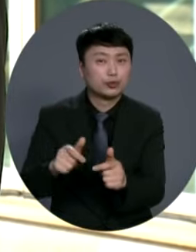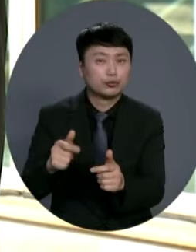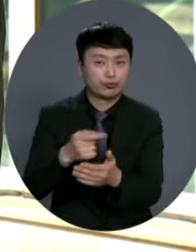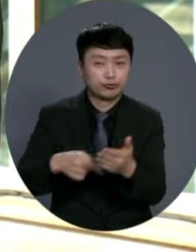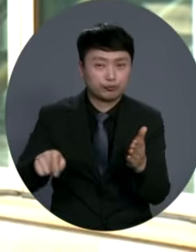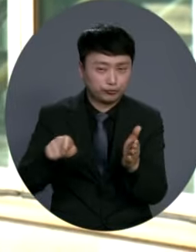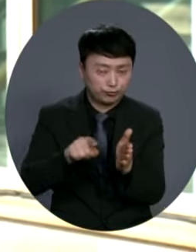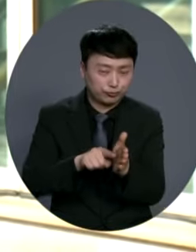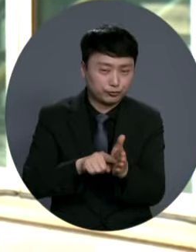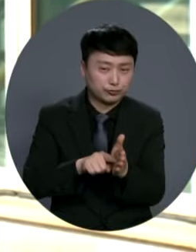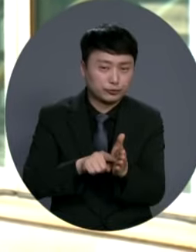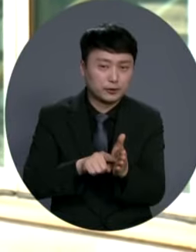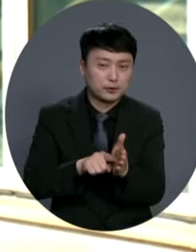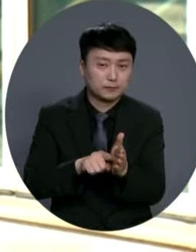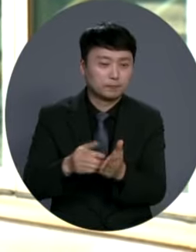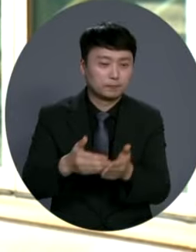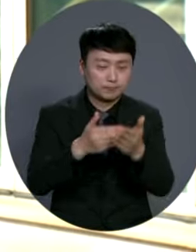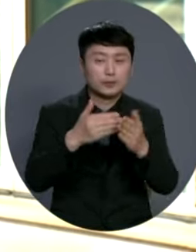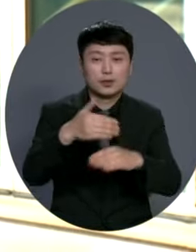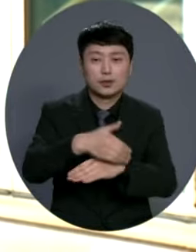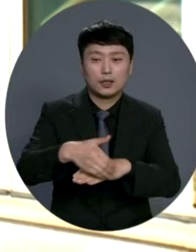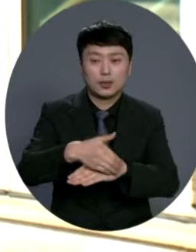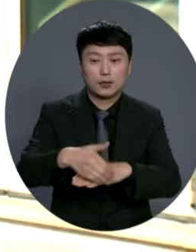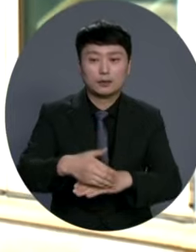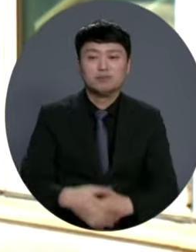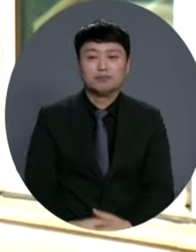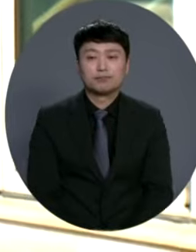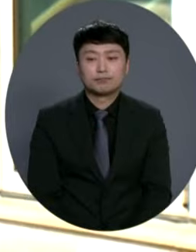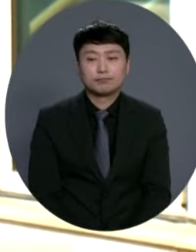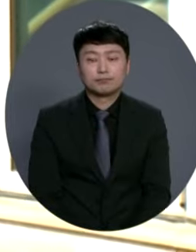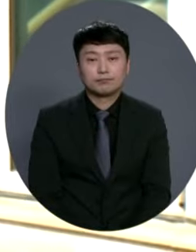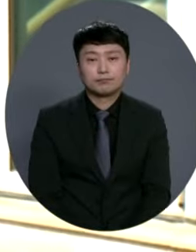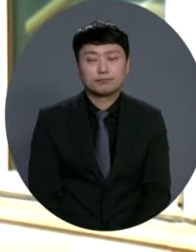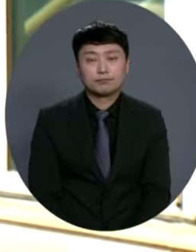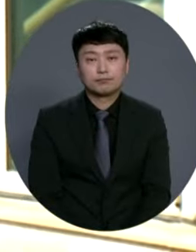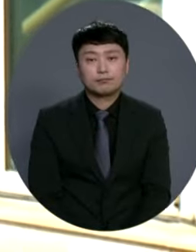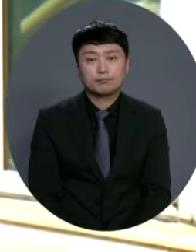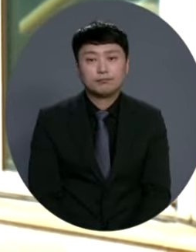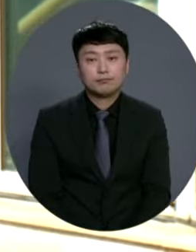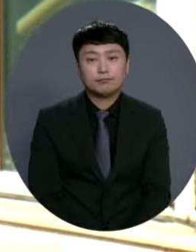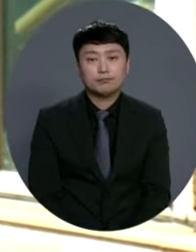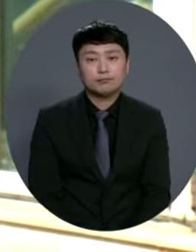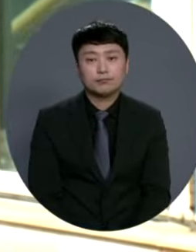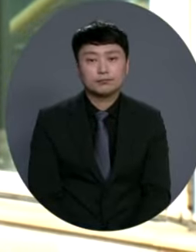유리하게 작용할 것으로 보입니다. MBC 뉴스 이규설입니다.